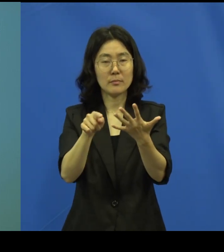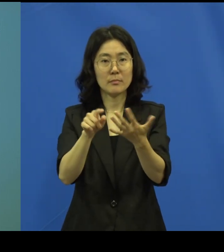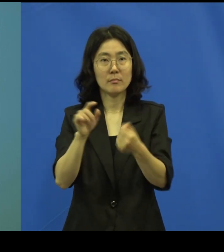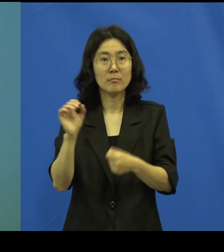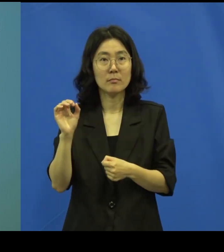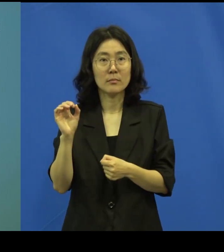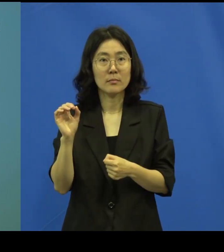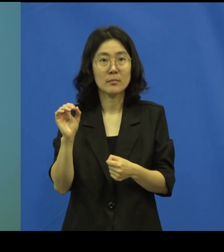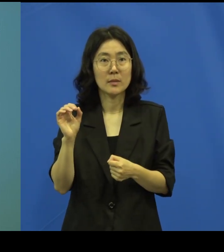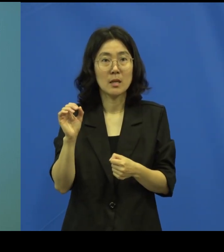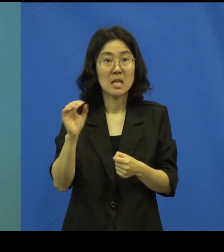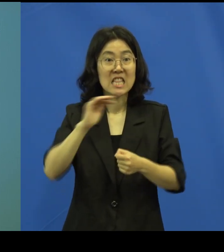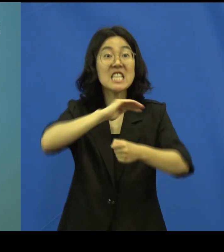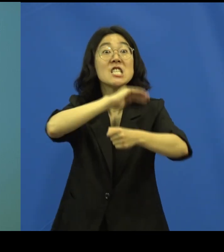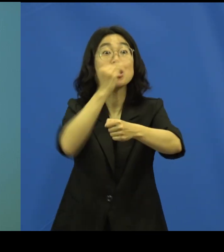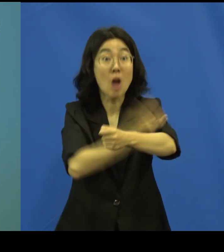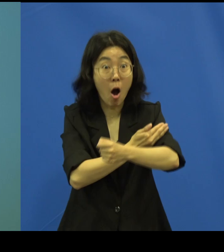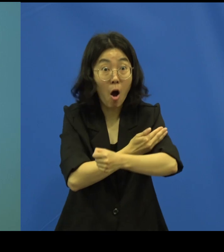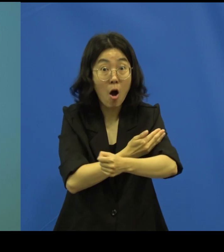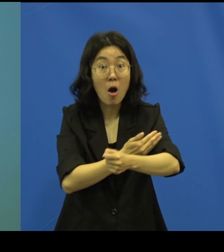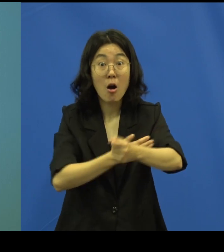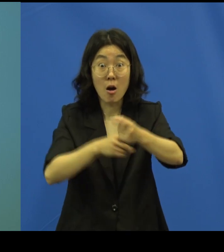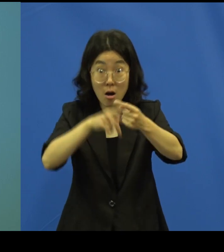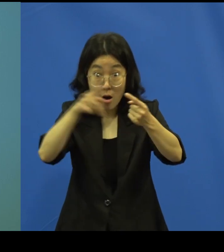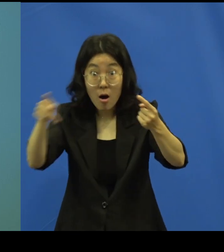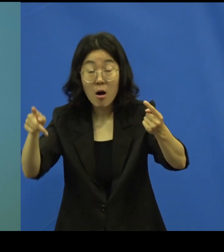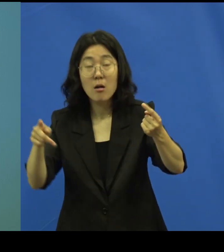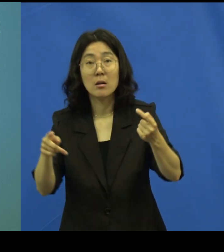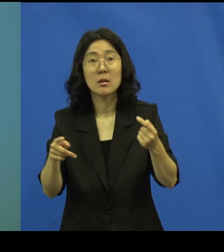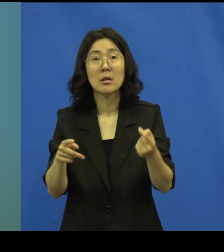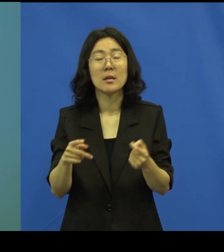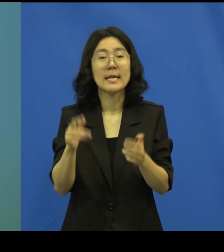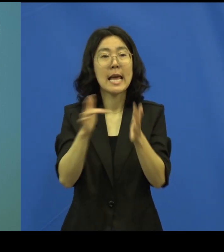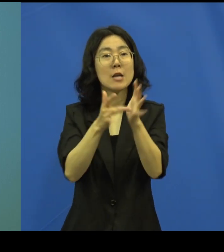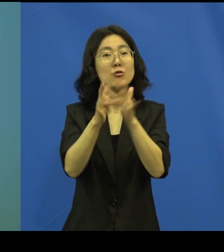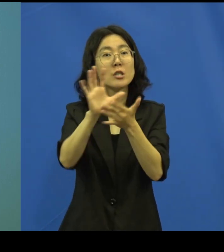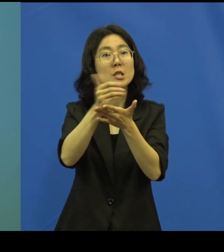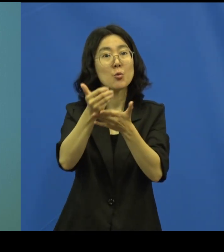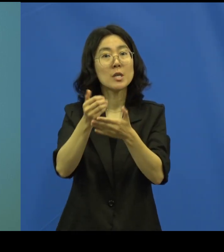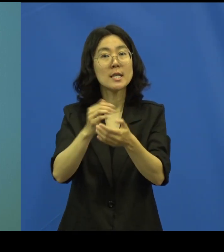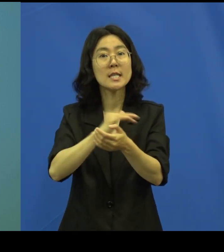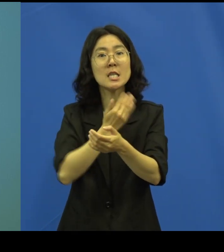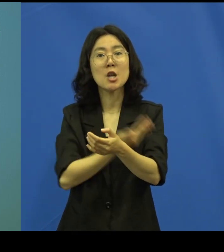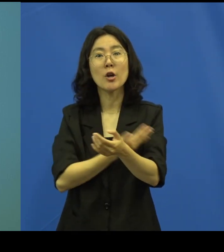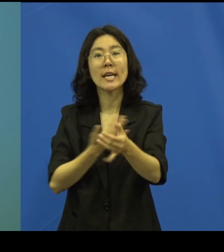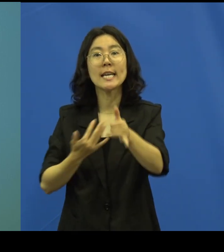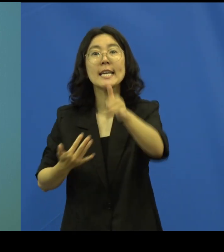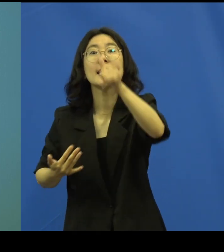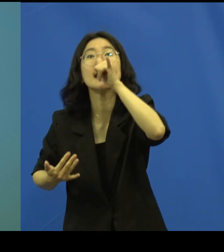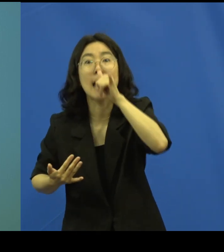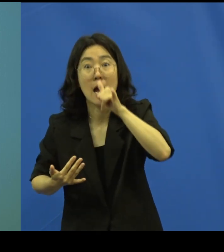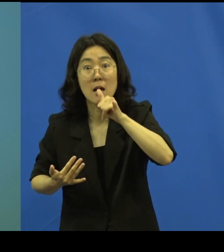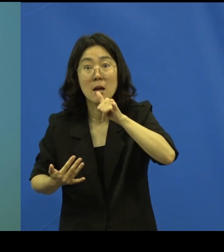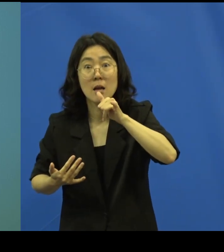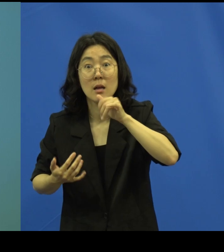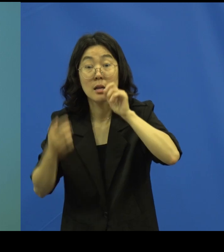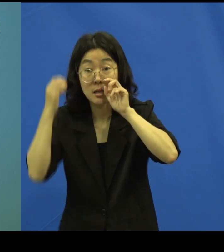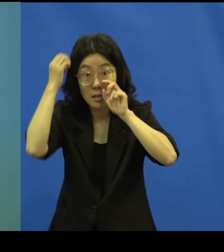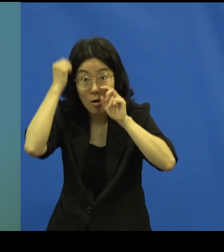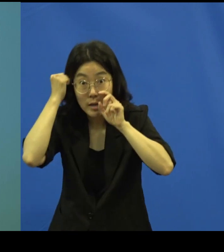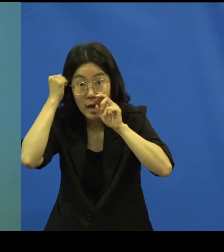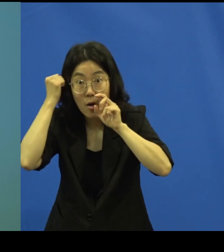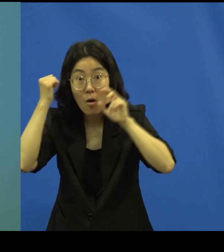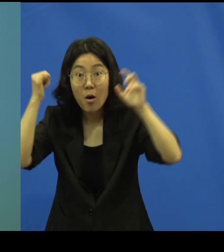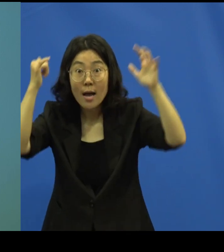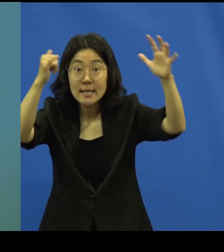있어요. 사실 그리스도는, 그분은 능력을 가지고 계신 분이다. 그죠? 능력. 그래서 모든